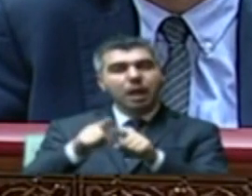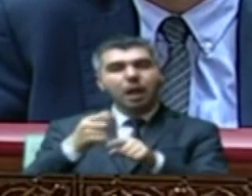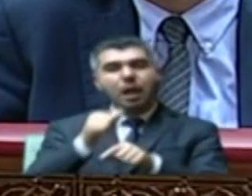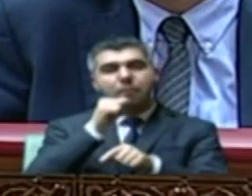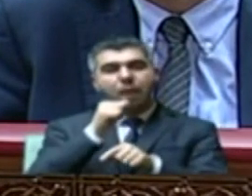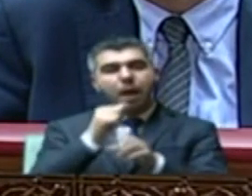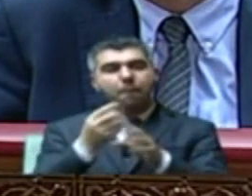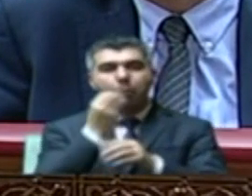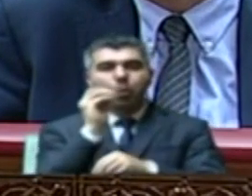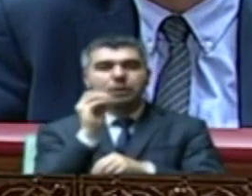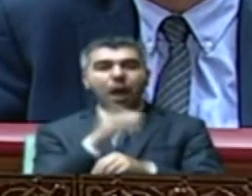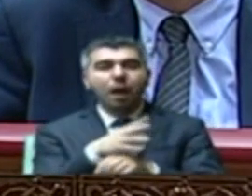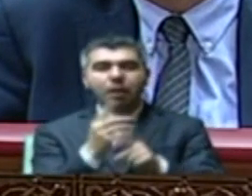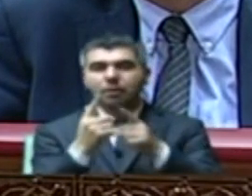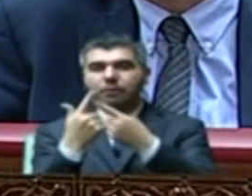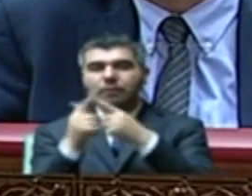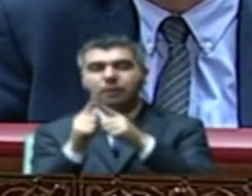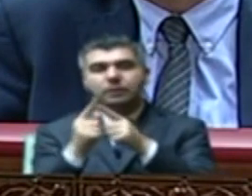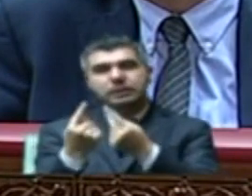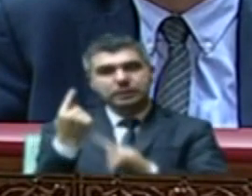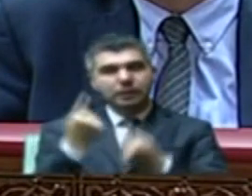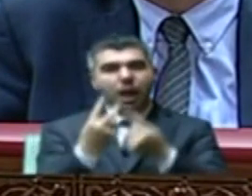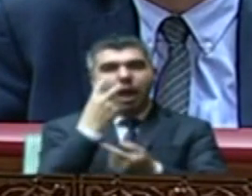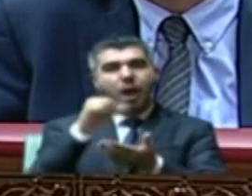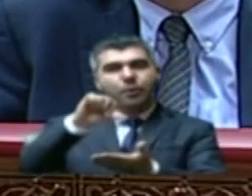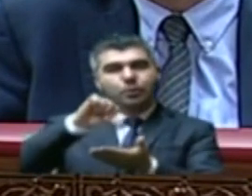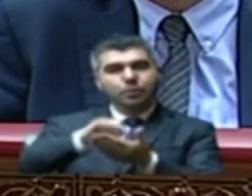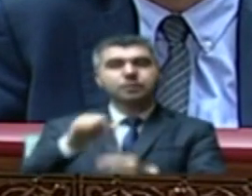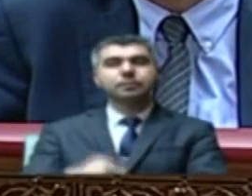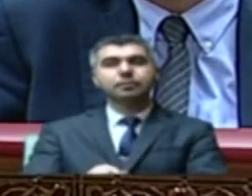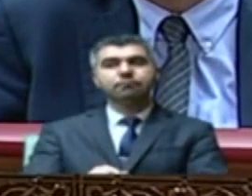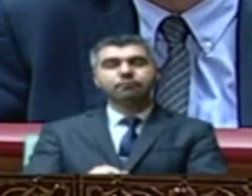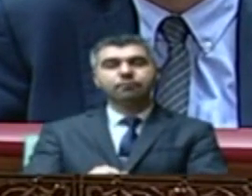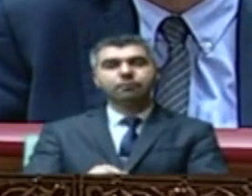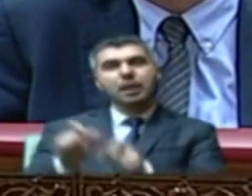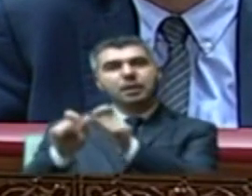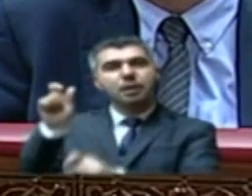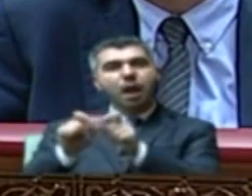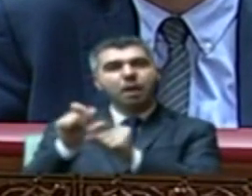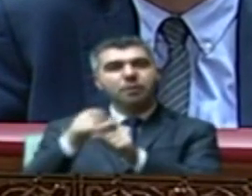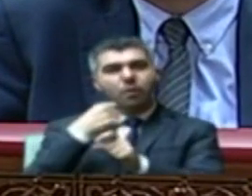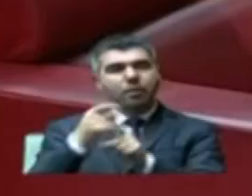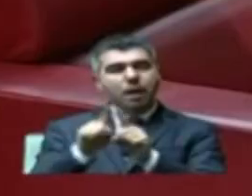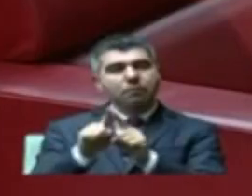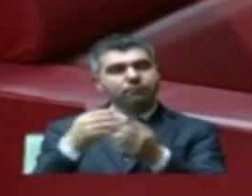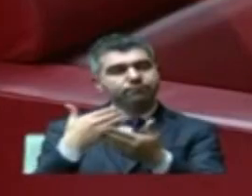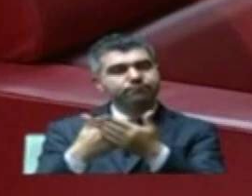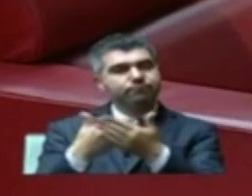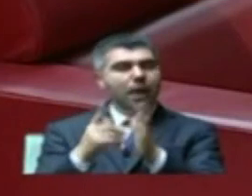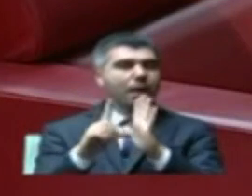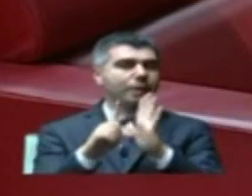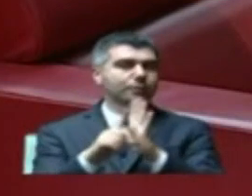يغذي يعني الفرشه المائيه اللي تزود مدينه العيون بماء الصالح للشرب. اذا هذه انشغالات ديال الساكنه هي مبرره.